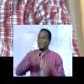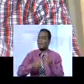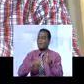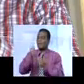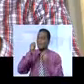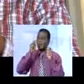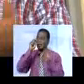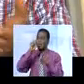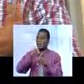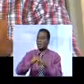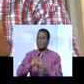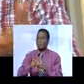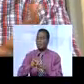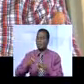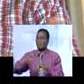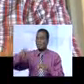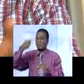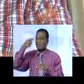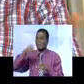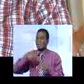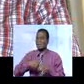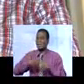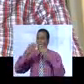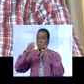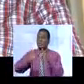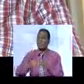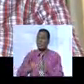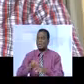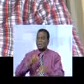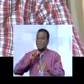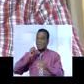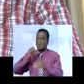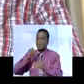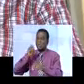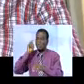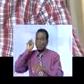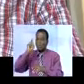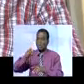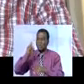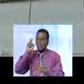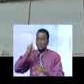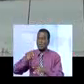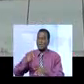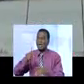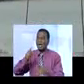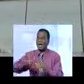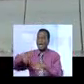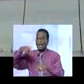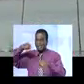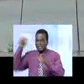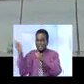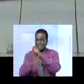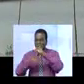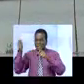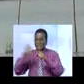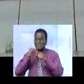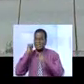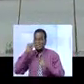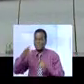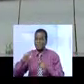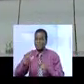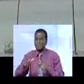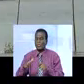l'administration Beretta qui donnait des ordres à maltraiter les femmes et du rond-point